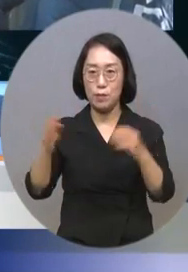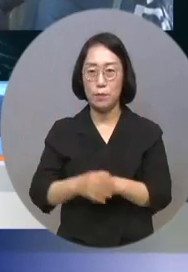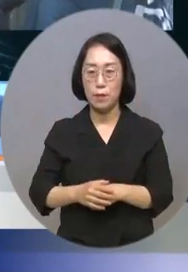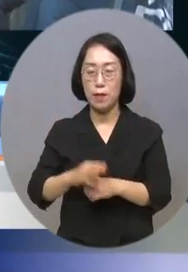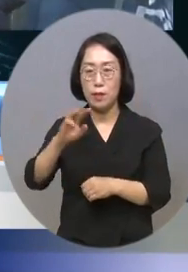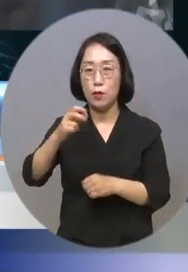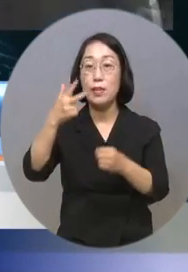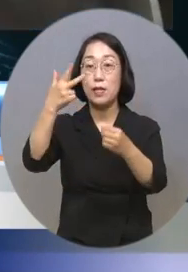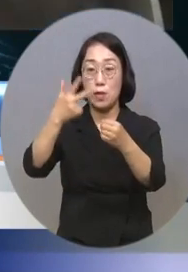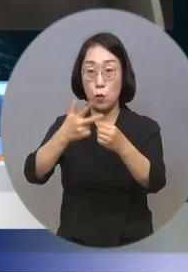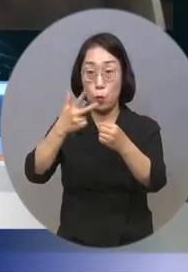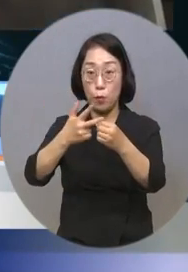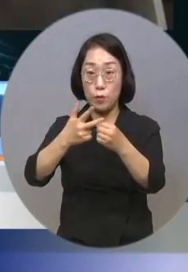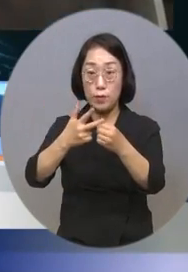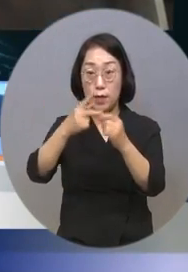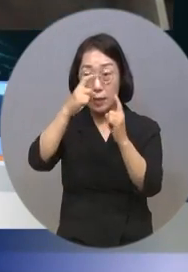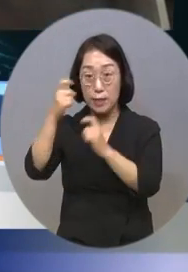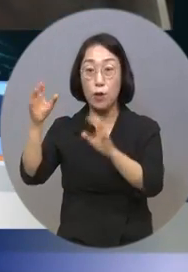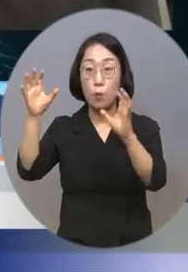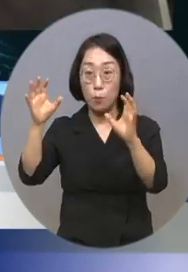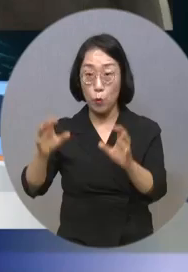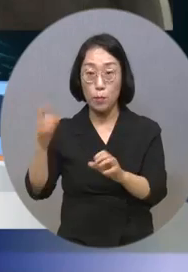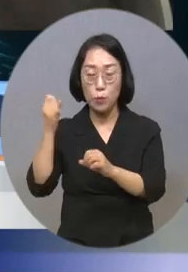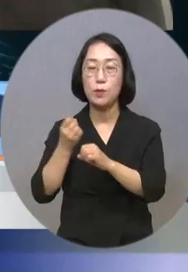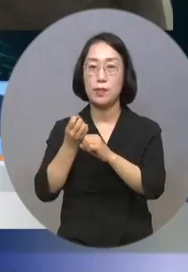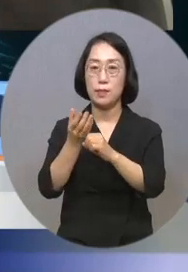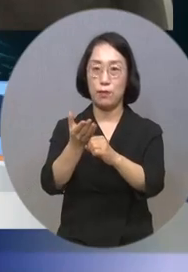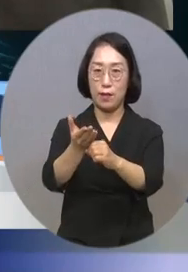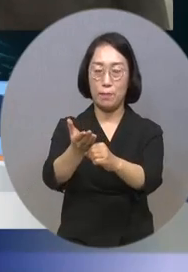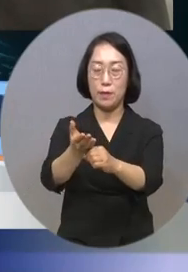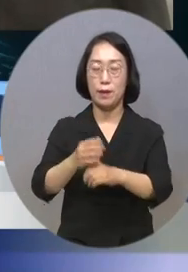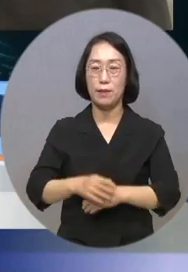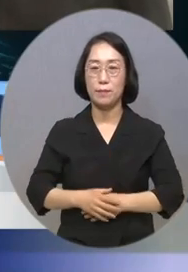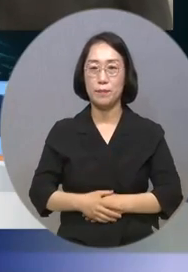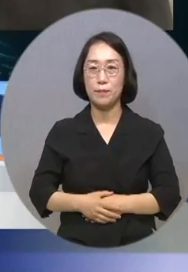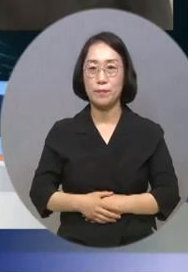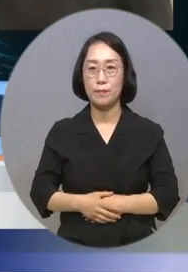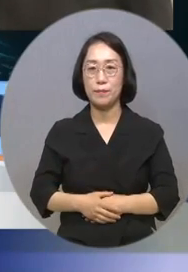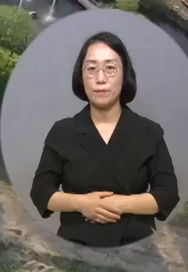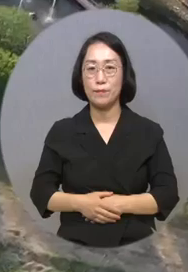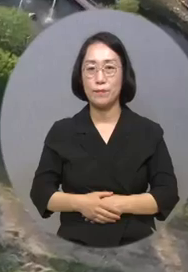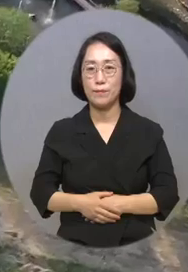올해로 37번째 열리는 그 현장에 장유진 기자가 다녀왔습니다.